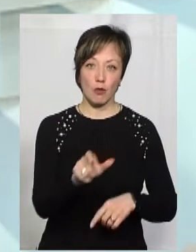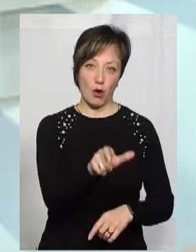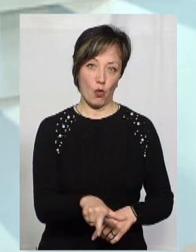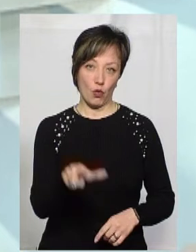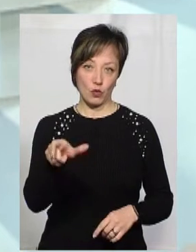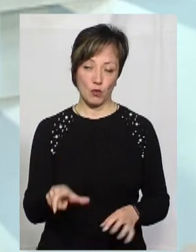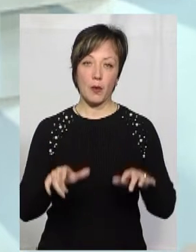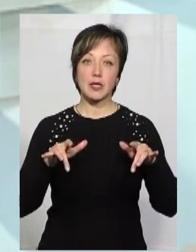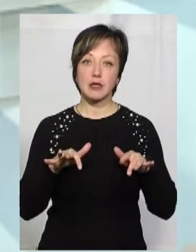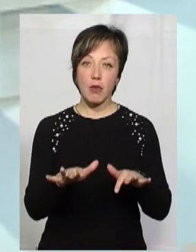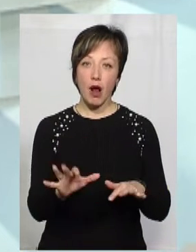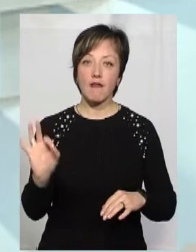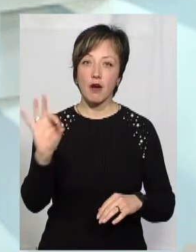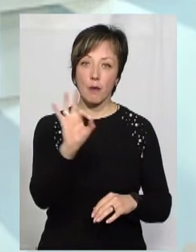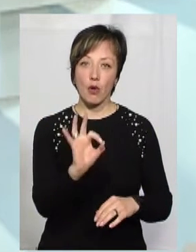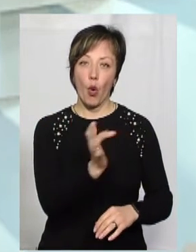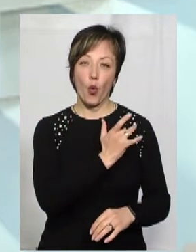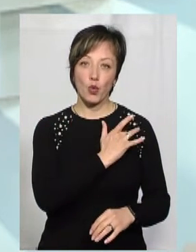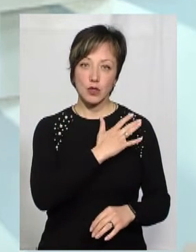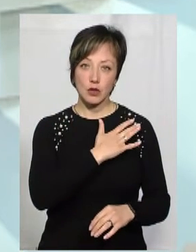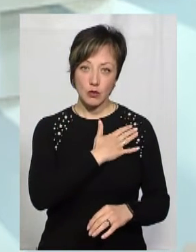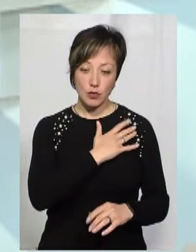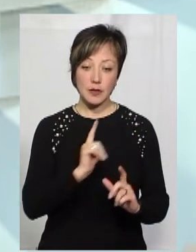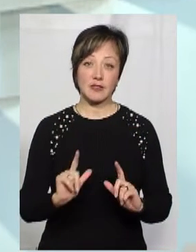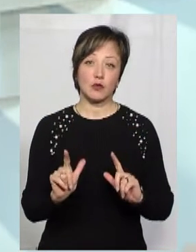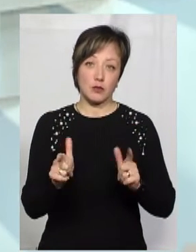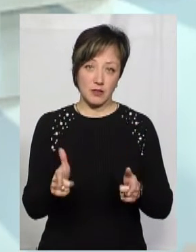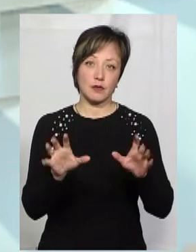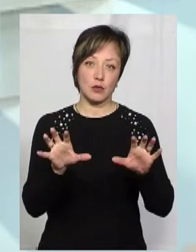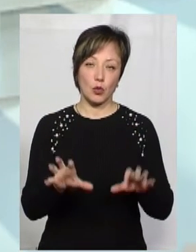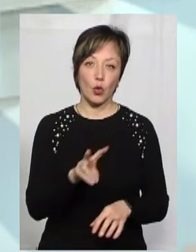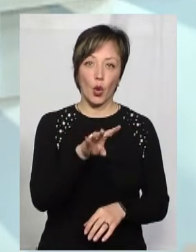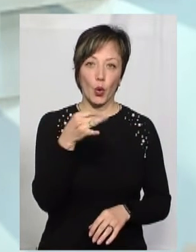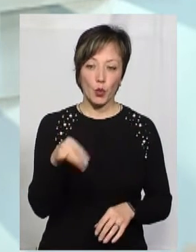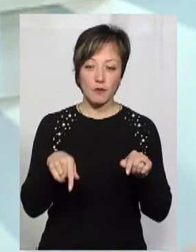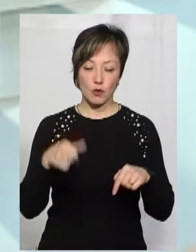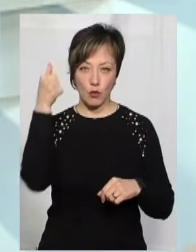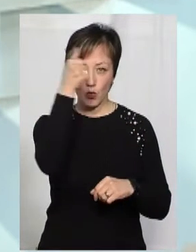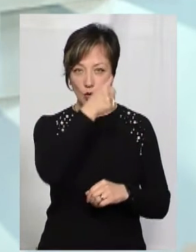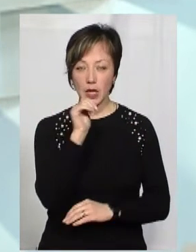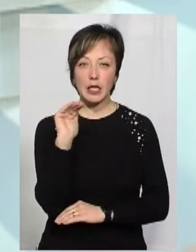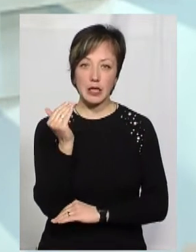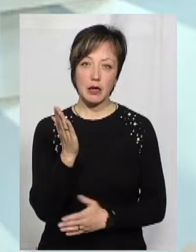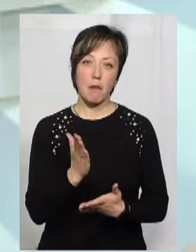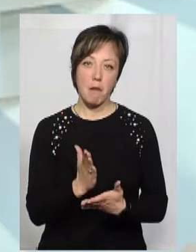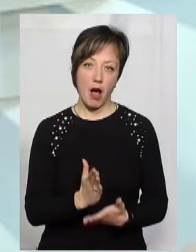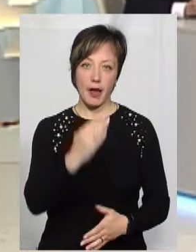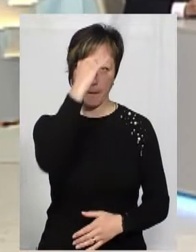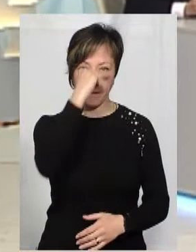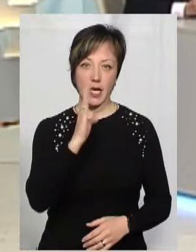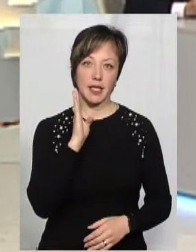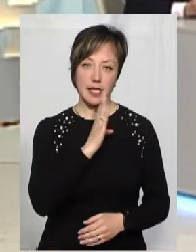особами. Справа стосовно усиновлення вступила в законну силу у лютому місяці цього року, і дитинка має